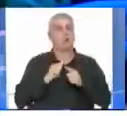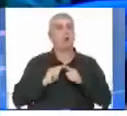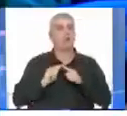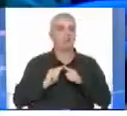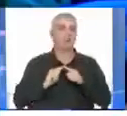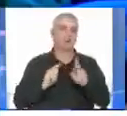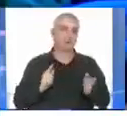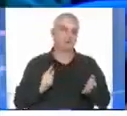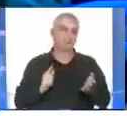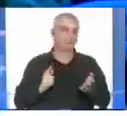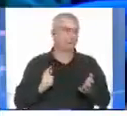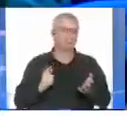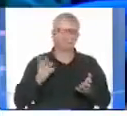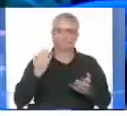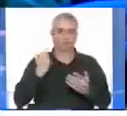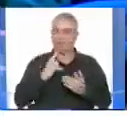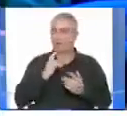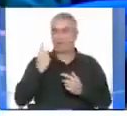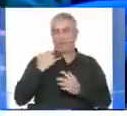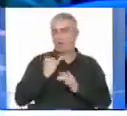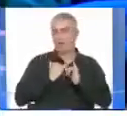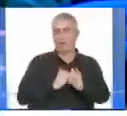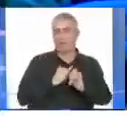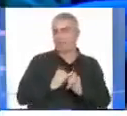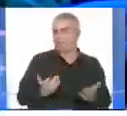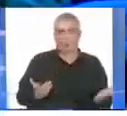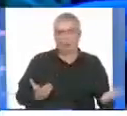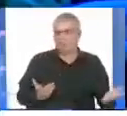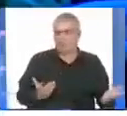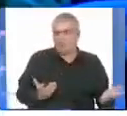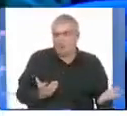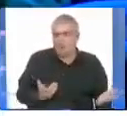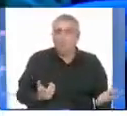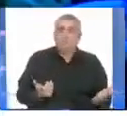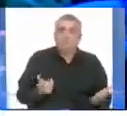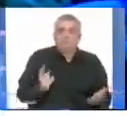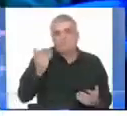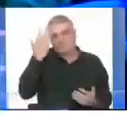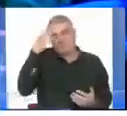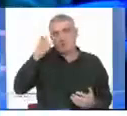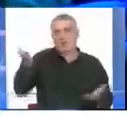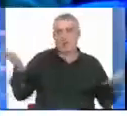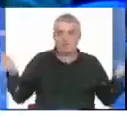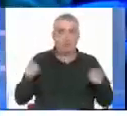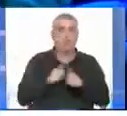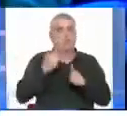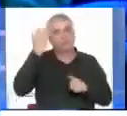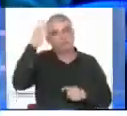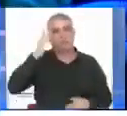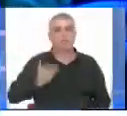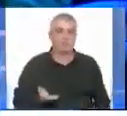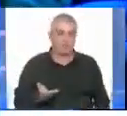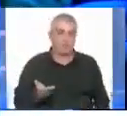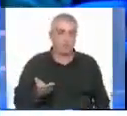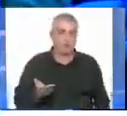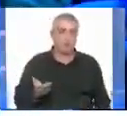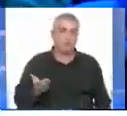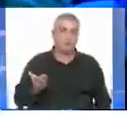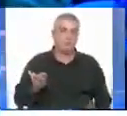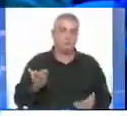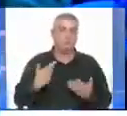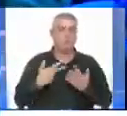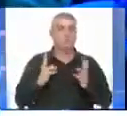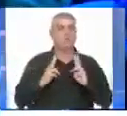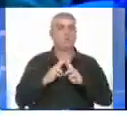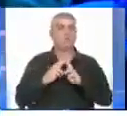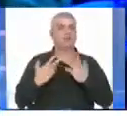אינדיקציות שלא הייתה קו, לא היה קו הספקה שוטף. אבל הם התעלמו מזה, כמו שהם התעלמו מהחוסר